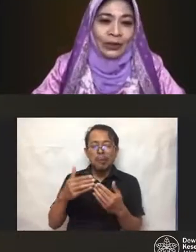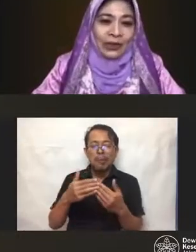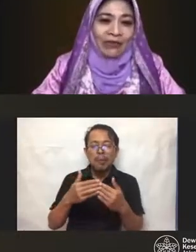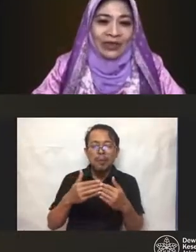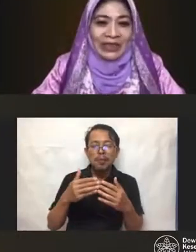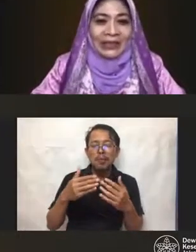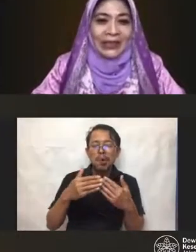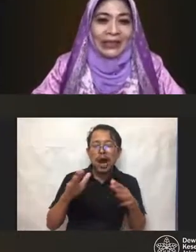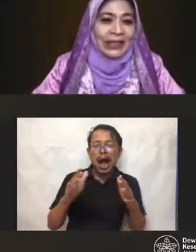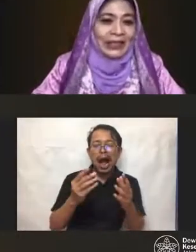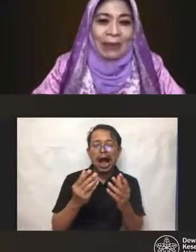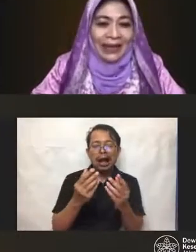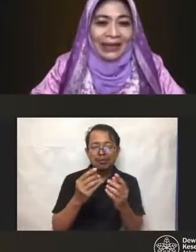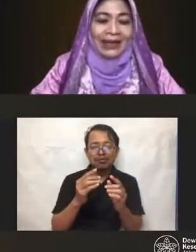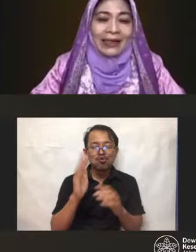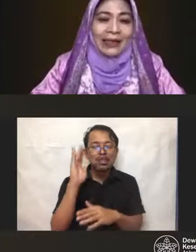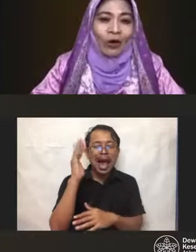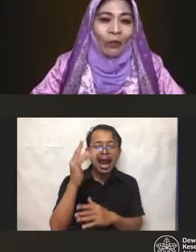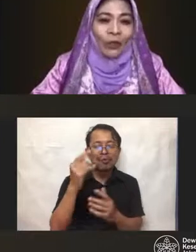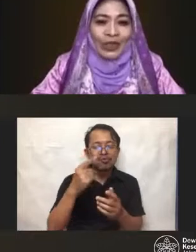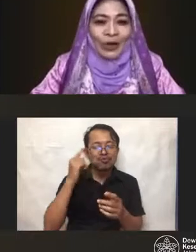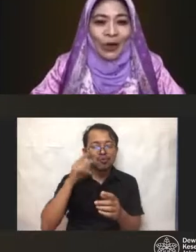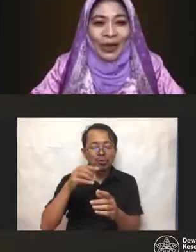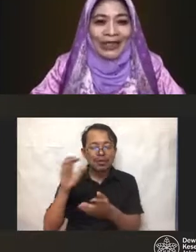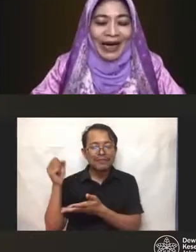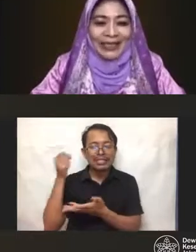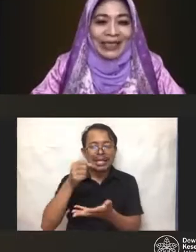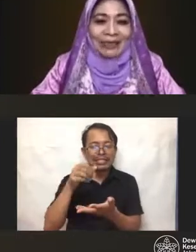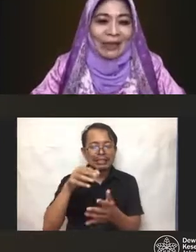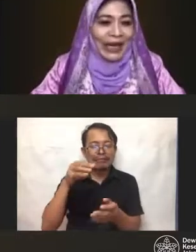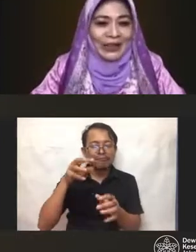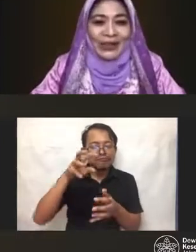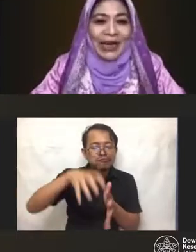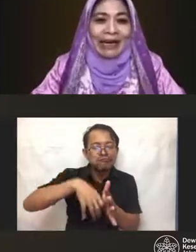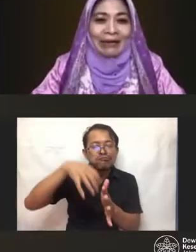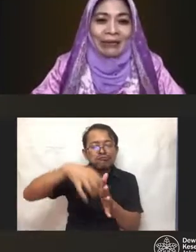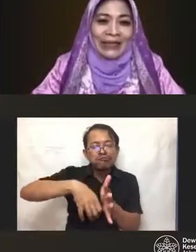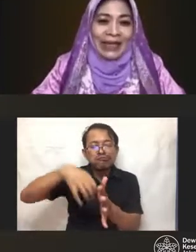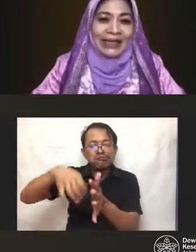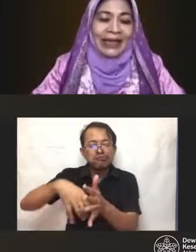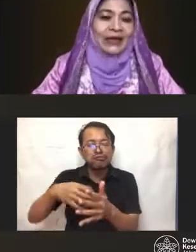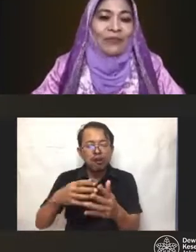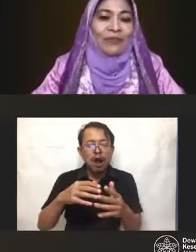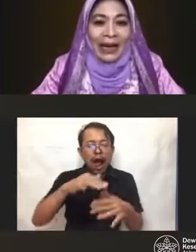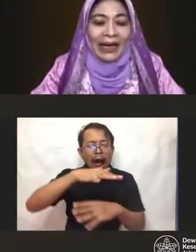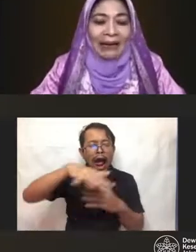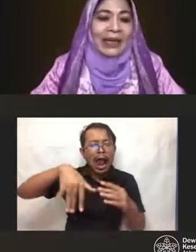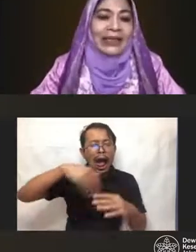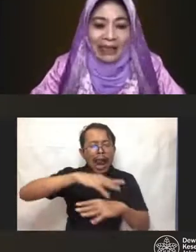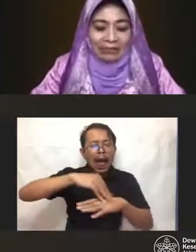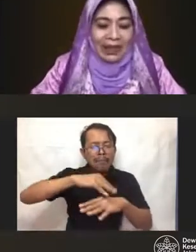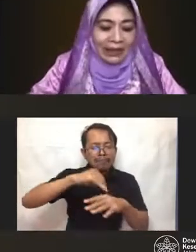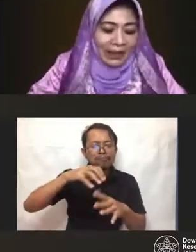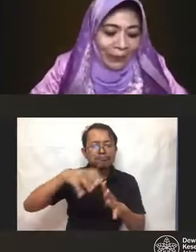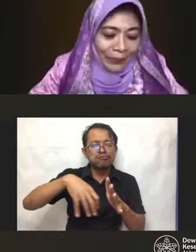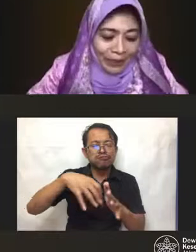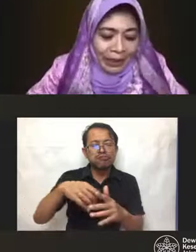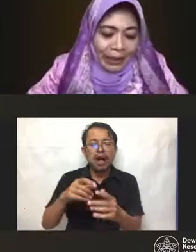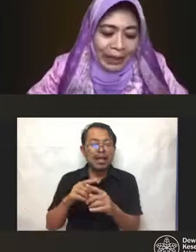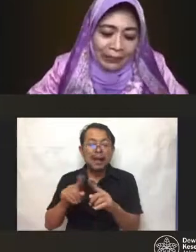untuk investasi dan sebagainya, korporasi-korporasi raksasa menghancurkan alam semesta kita dan umat beragama diam